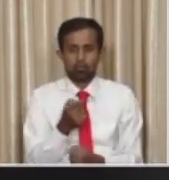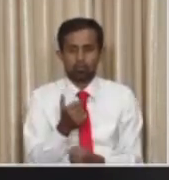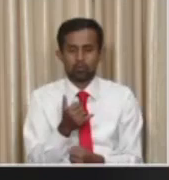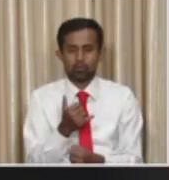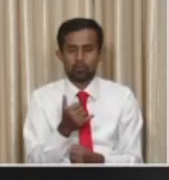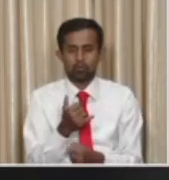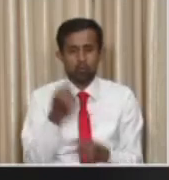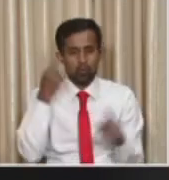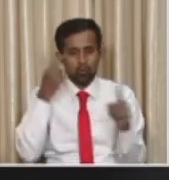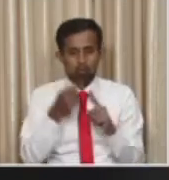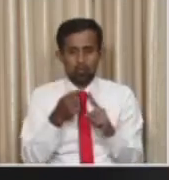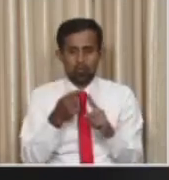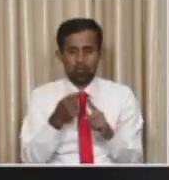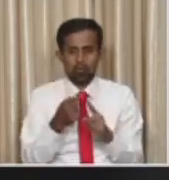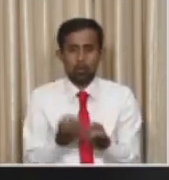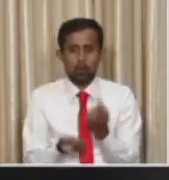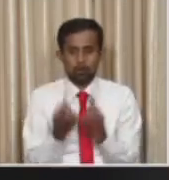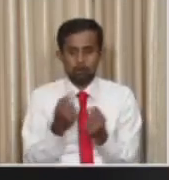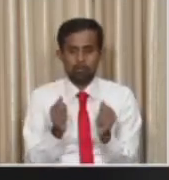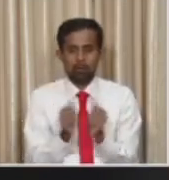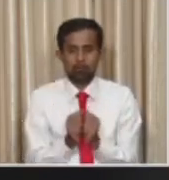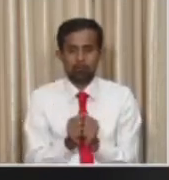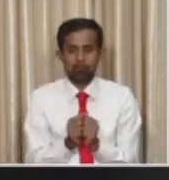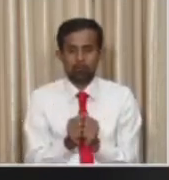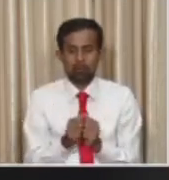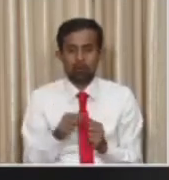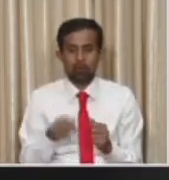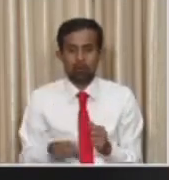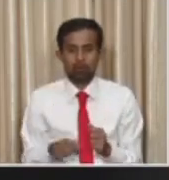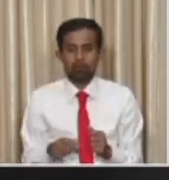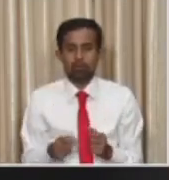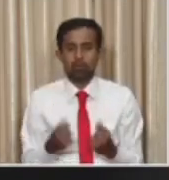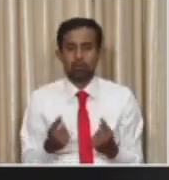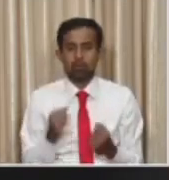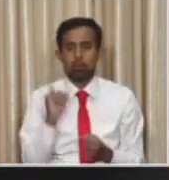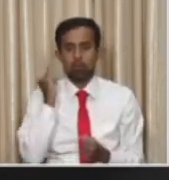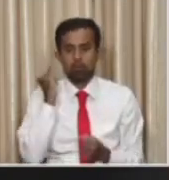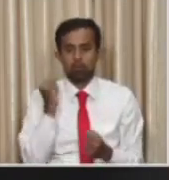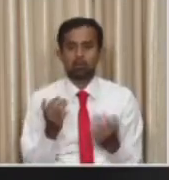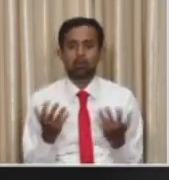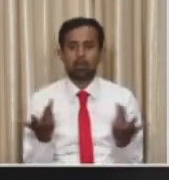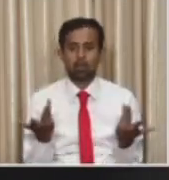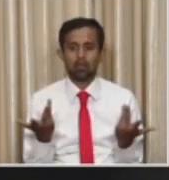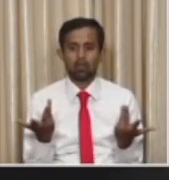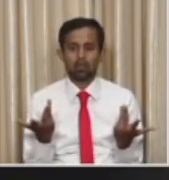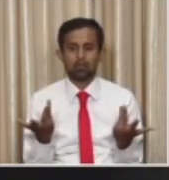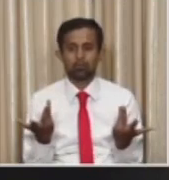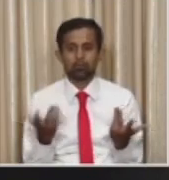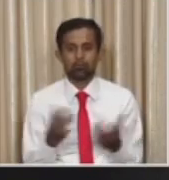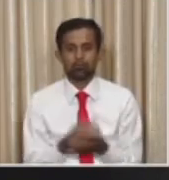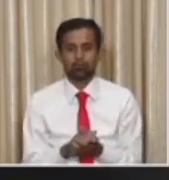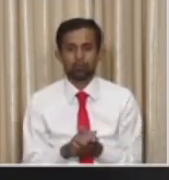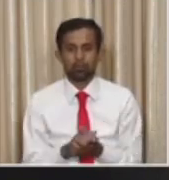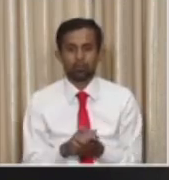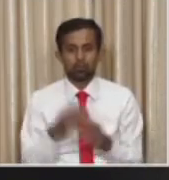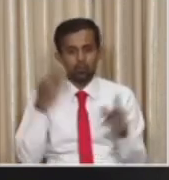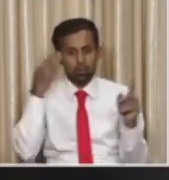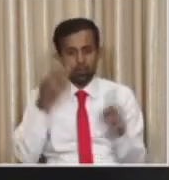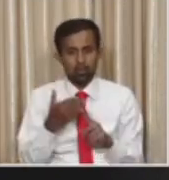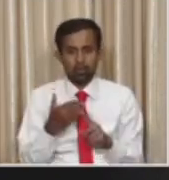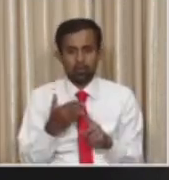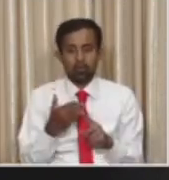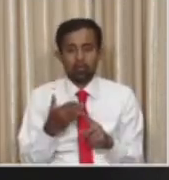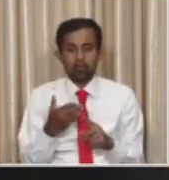සම්බන්ධයෙන් කරන්න තියෙන පරීක්ෂණ කටයුතු කරන්න අද අවශ්‍ය පොලිස් නිලධාරීන් නැහැ. ඉතින් මේ සම්බන්ධයෙන්